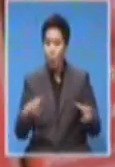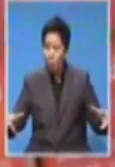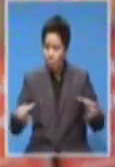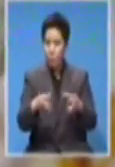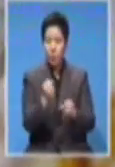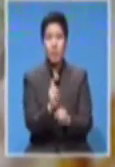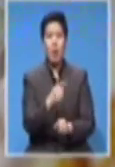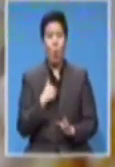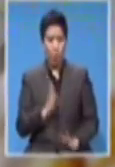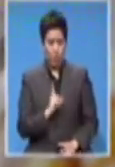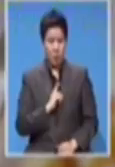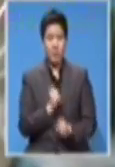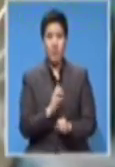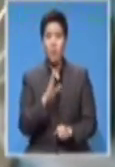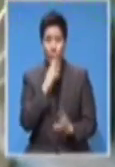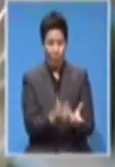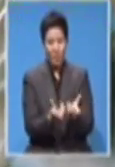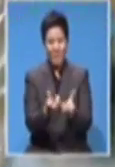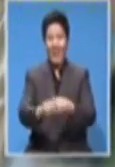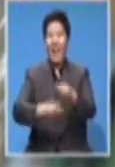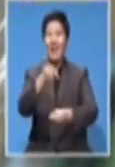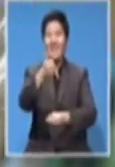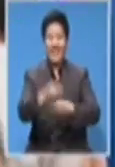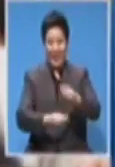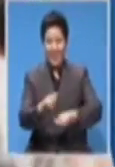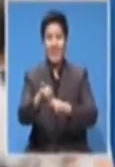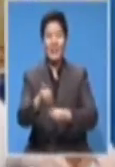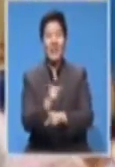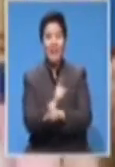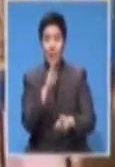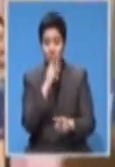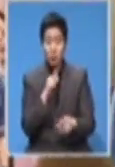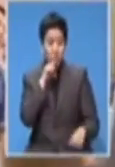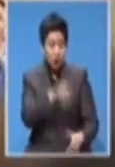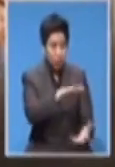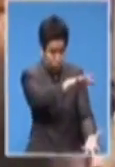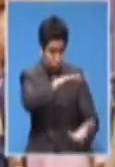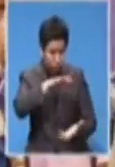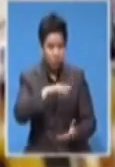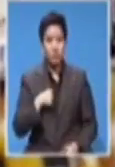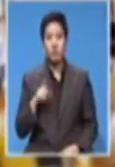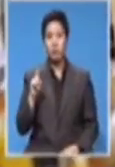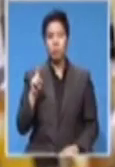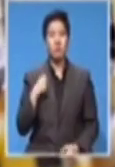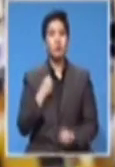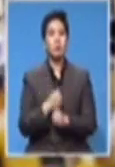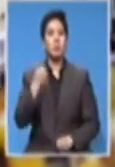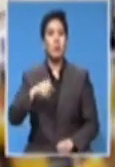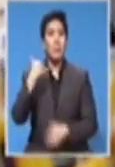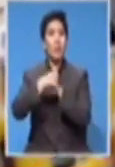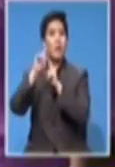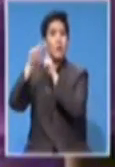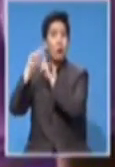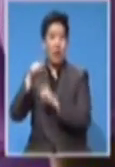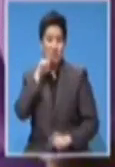ใช่เอาของมาใครทำดีเอามาขายแล้วเวลาเราต้องการสั่งซื้อออเดอร์จากประเทศต่างประเทศไม่ใช่เหร